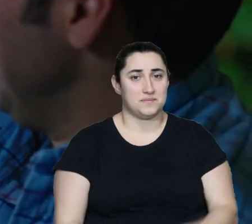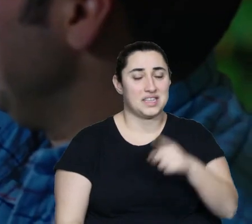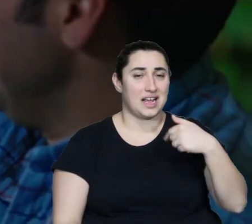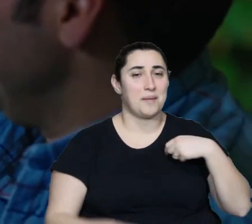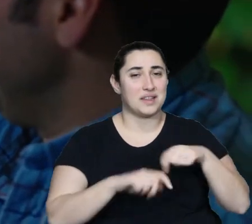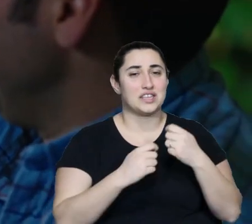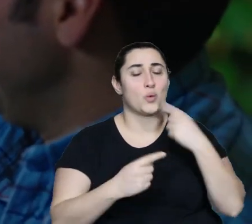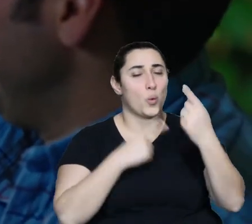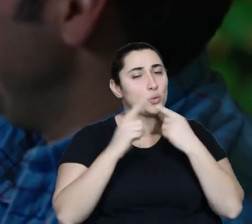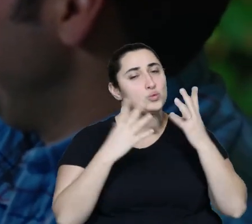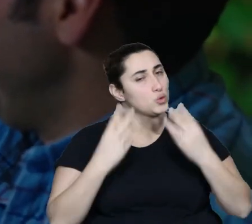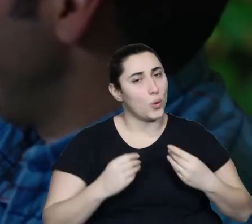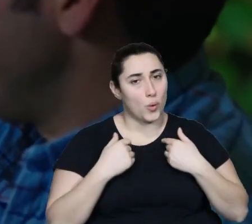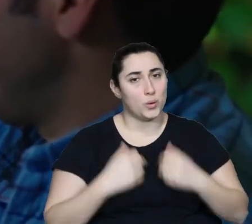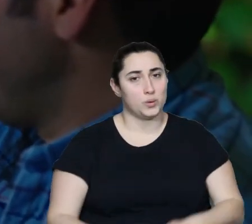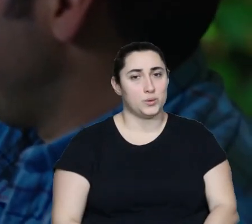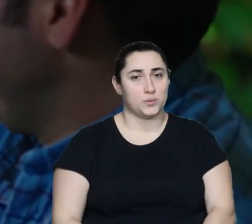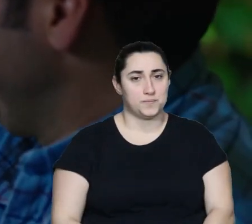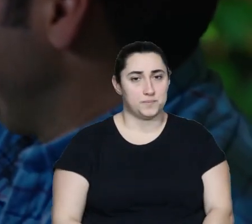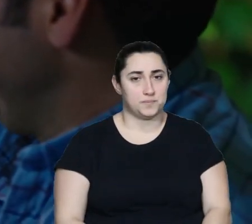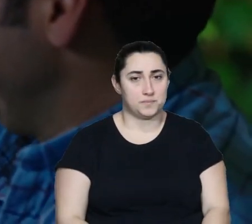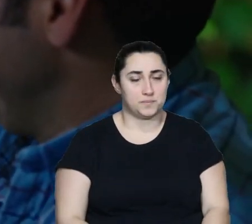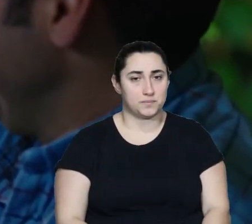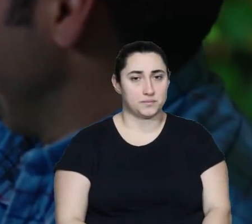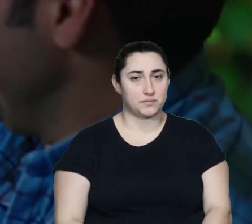Kalbini kıracak sözler de söyledim.